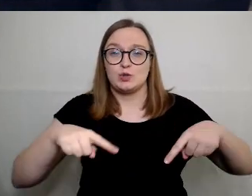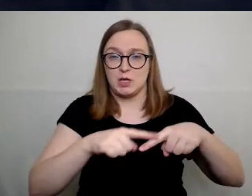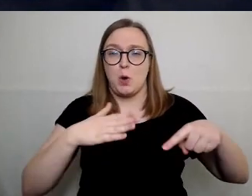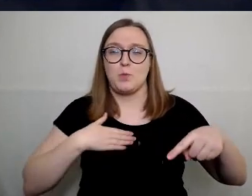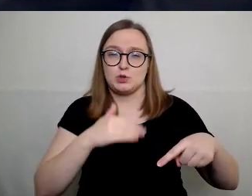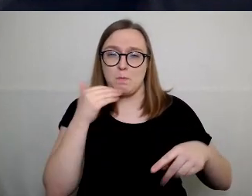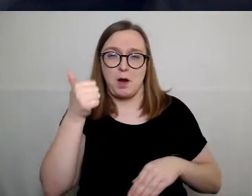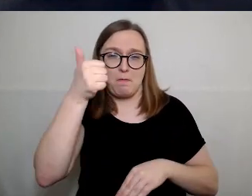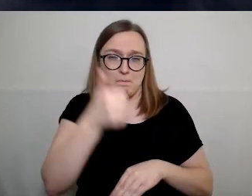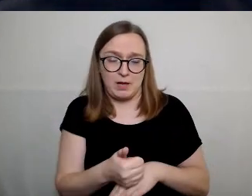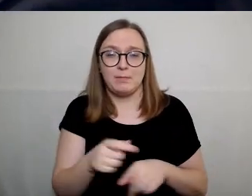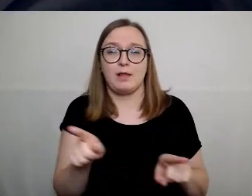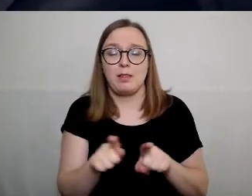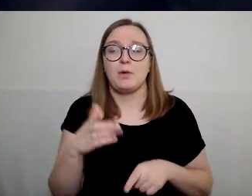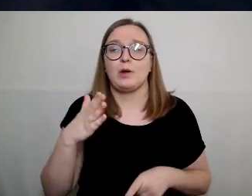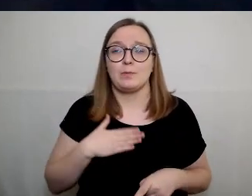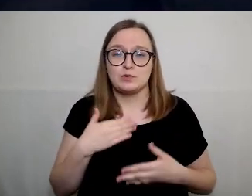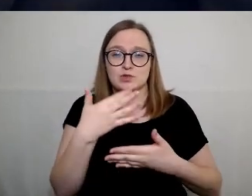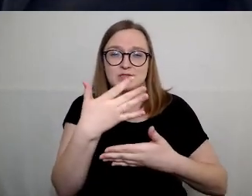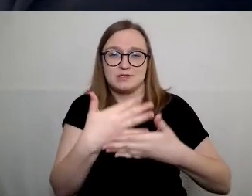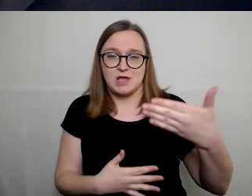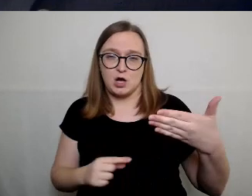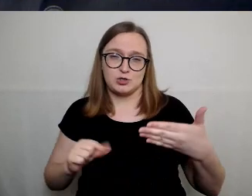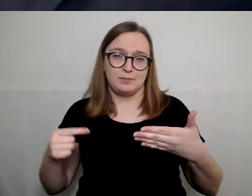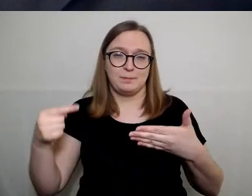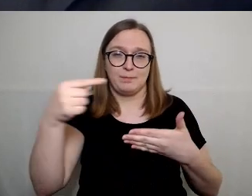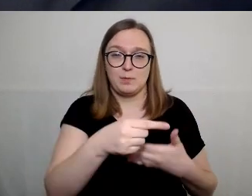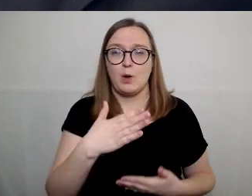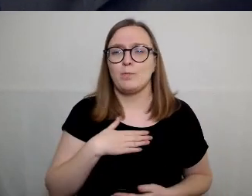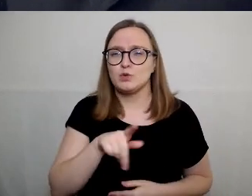tarybą. Lyderis. Mes turim visiškai jauną sąrašą.